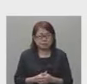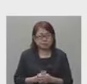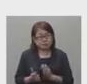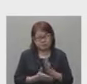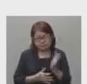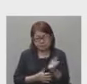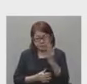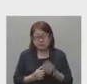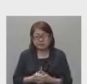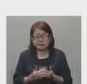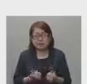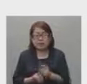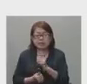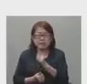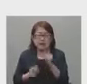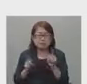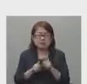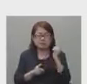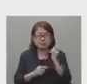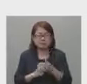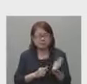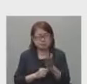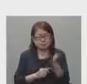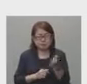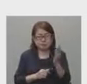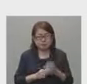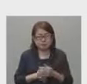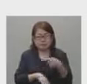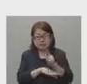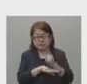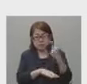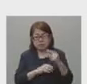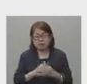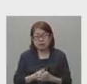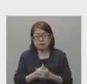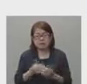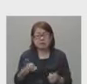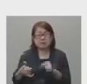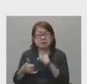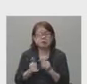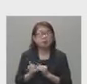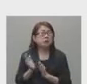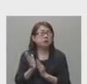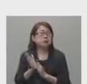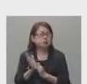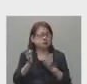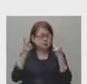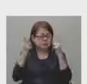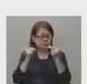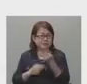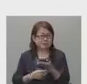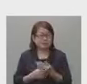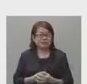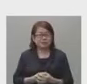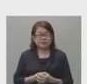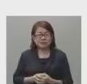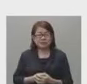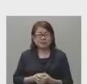อันนี้ก็โดนด่าอีกแล้วเหมือนเดิมผ่านครับไปเร็วๆครับเดี๋ยวท่านประธานจะว่ามาดูที่ท่านโพสต์อวยท่านนายกดีกว่า